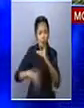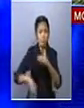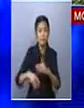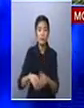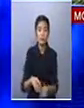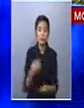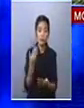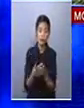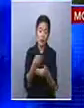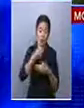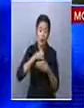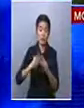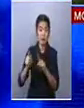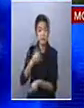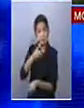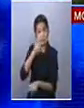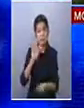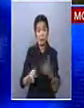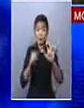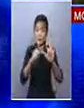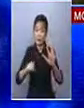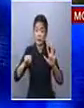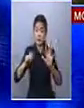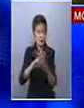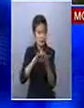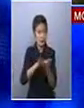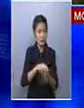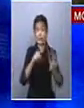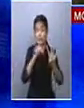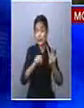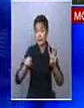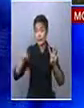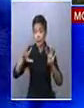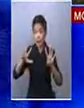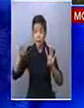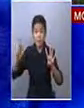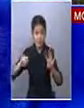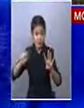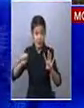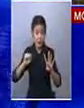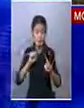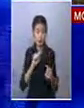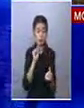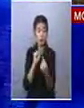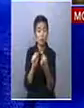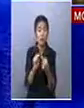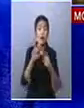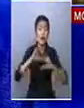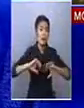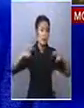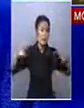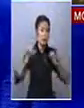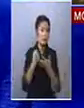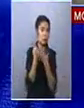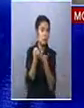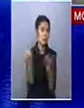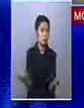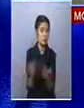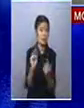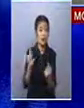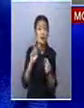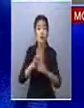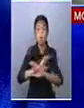างดี 4-5% แล้วก็ปัจจัยกระตุ้นก็คือได้รับการผ่อนคลายของภาครัฐนะครับในการยกเลิก